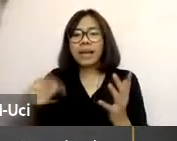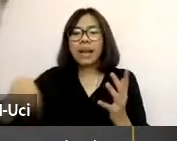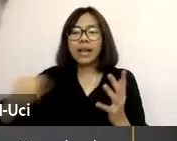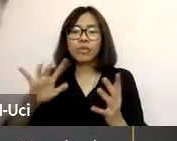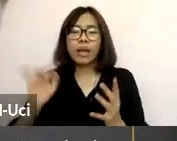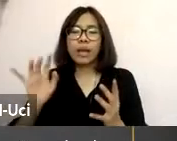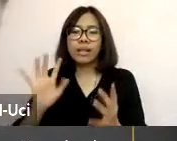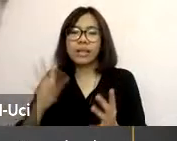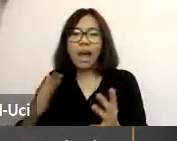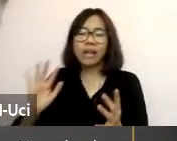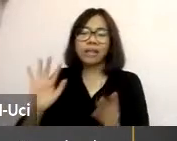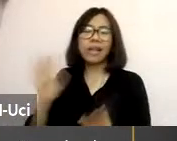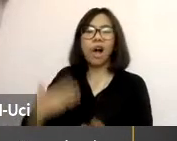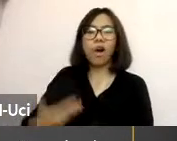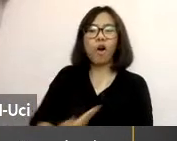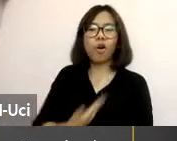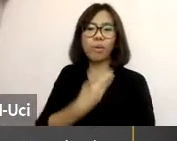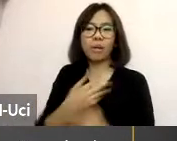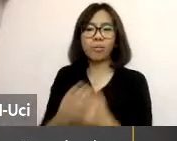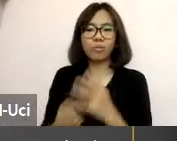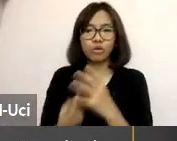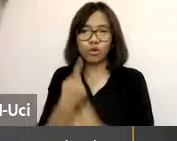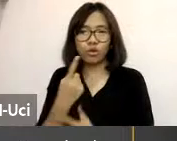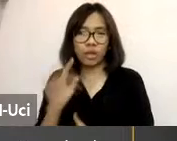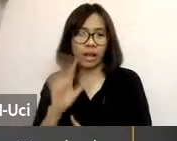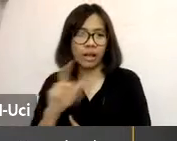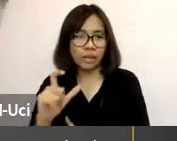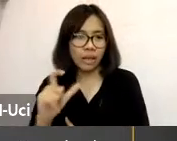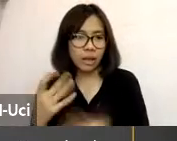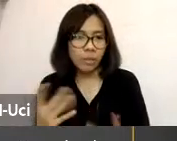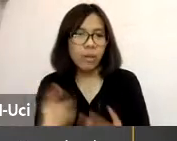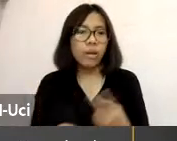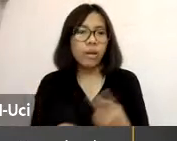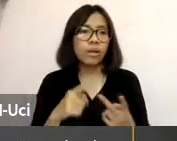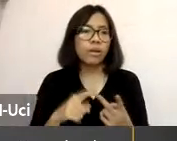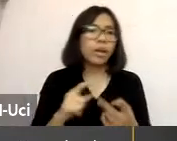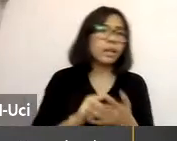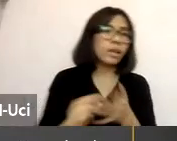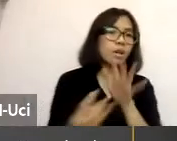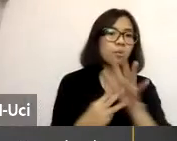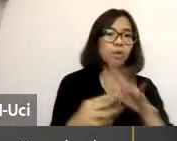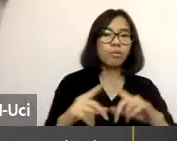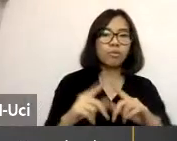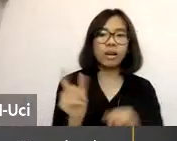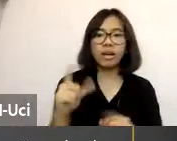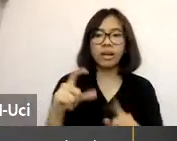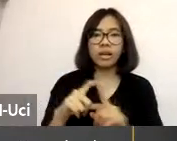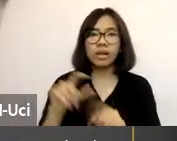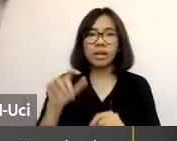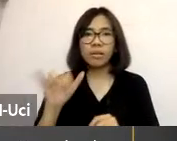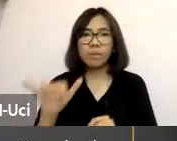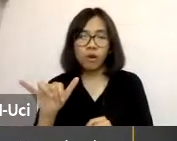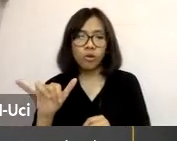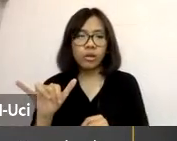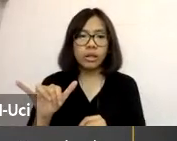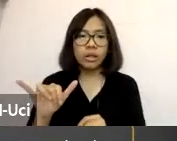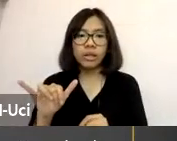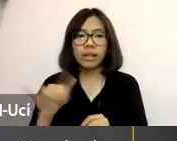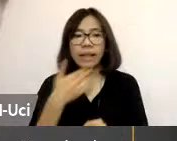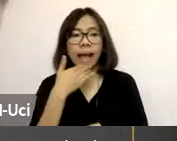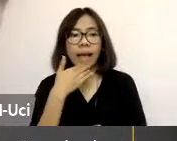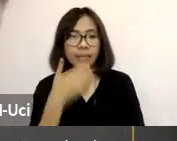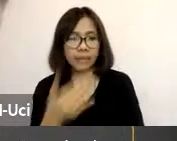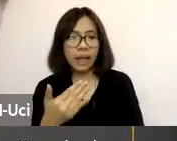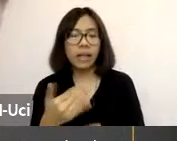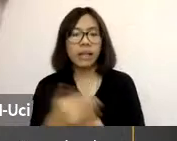secara masif Kemudian yang kedua ada dari mau disandra SS Saya ingin menanyakan